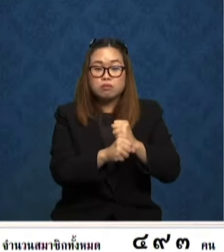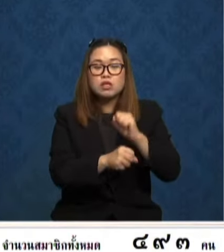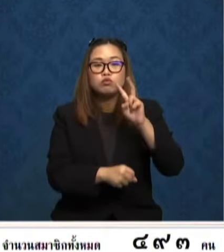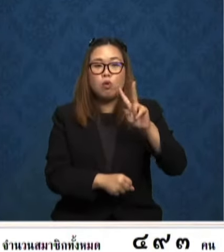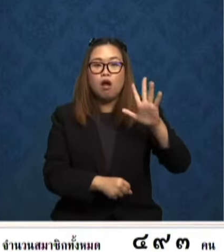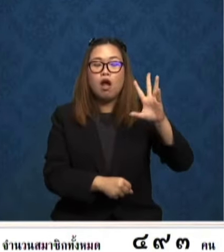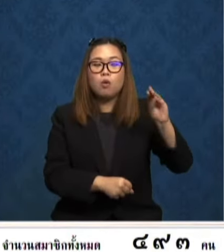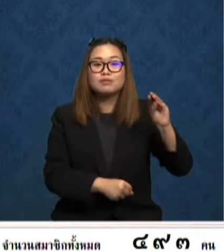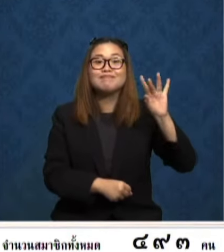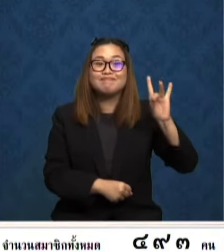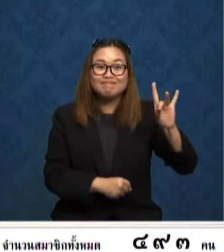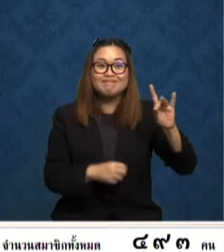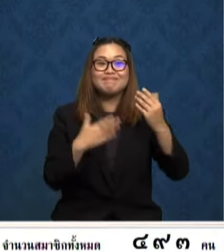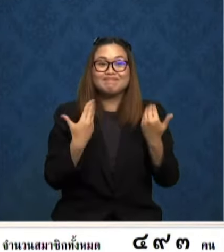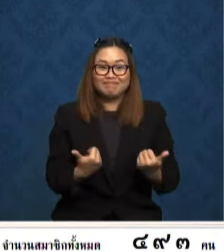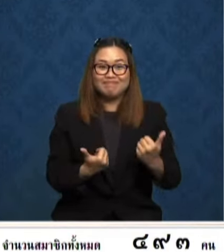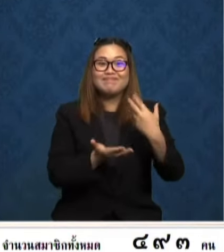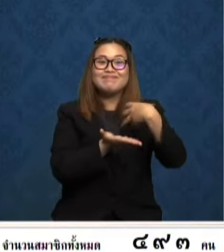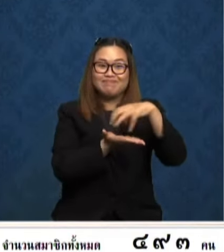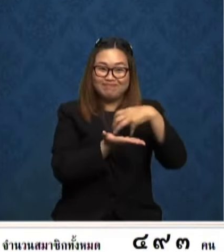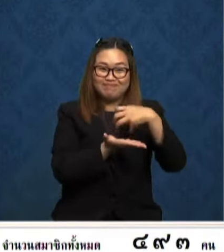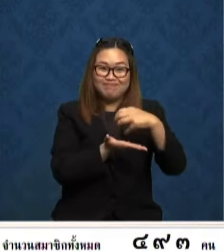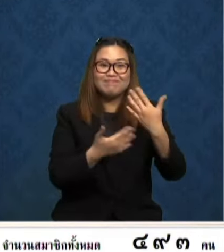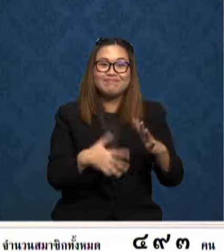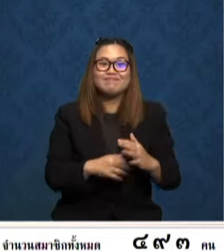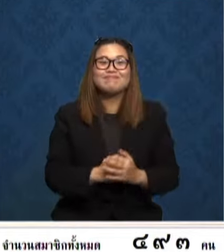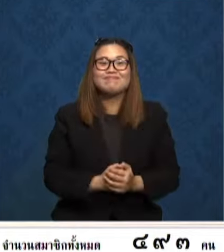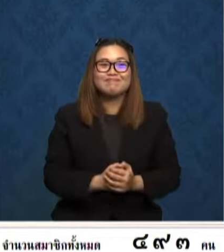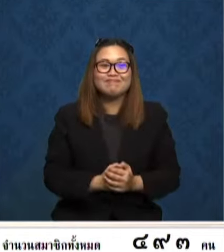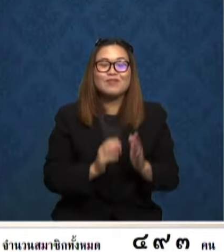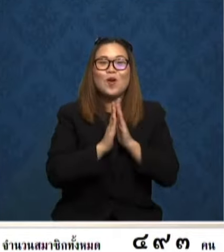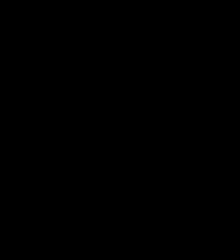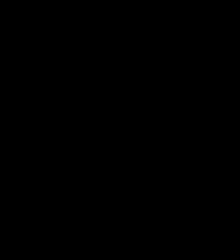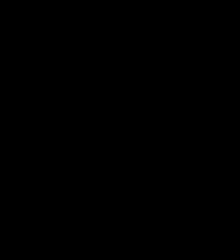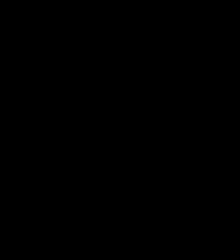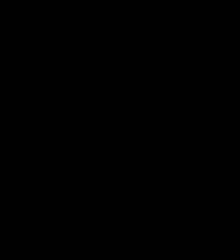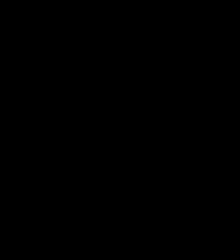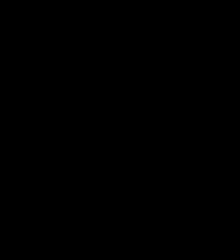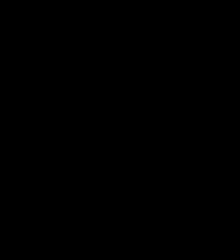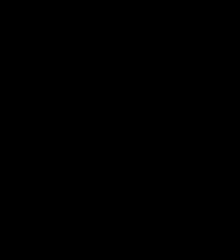2568ซึ่งผมก็ได้สงวนความเห็นเอาไว้ด้วยเช่นกันขอบพระคุณท่านประธานครับ